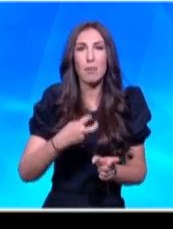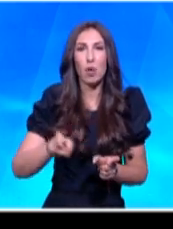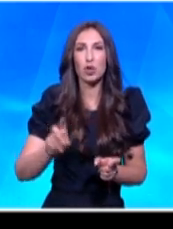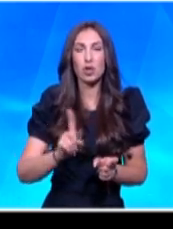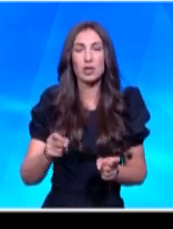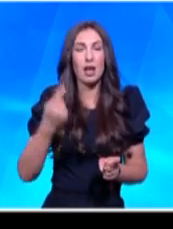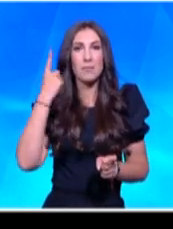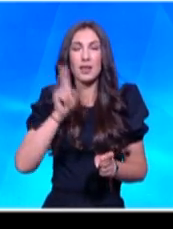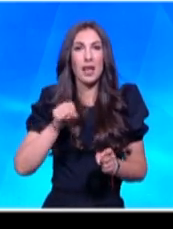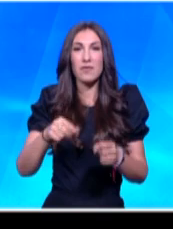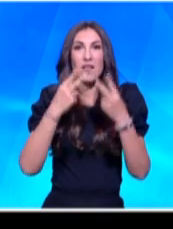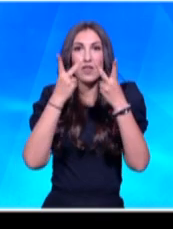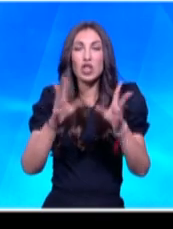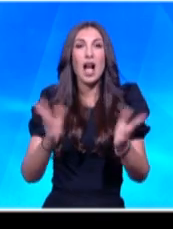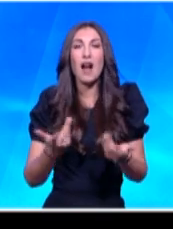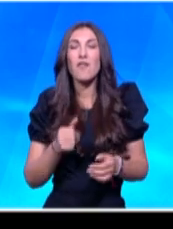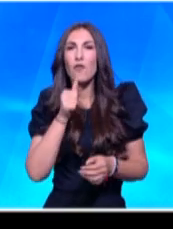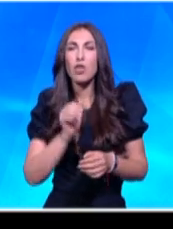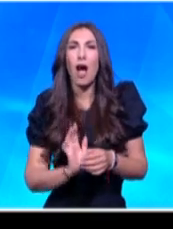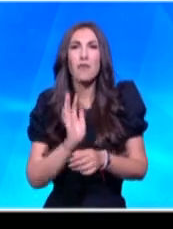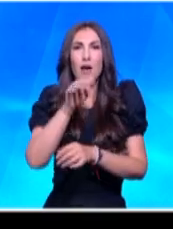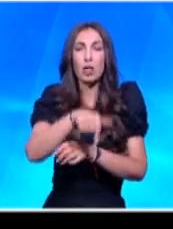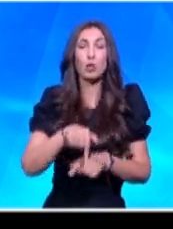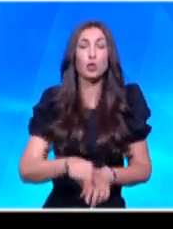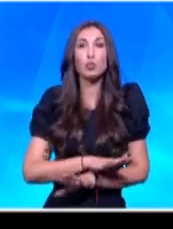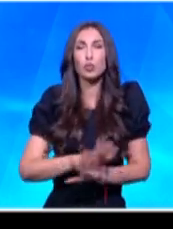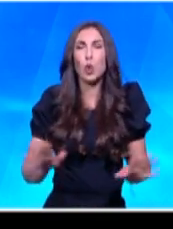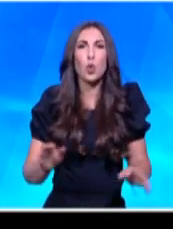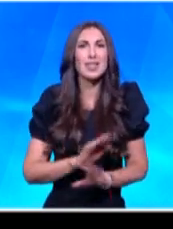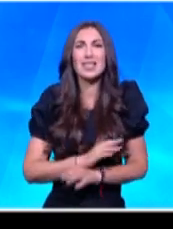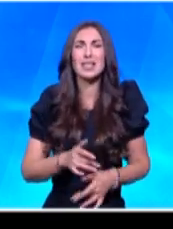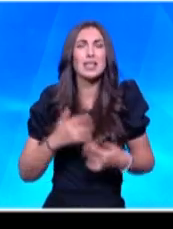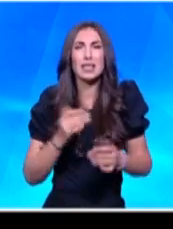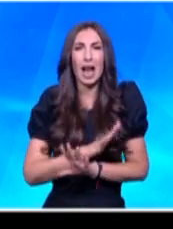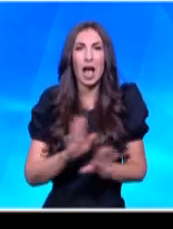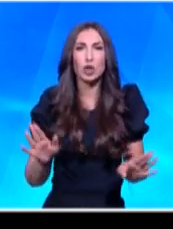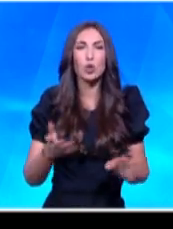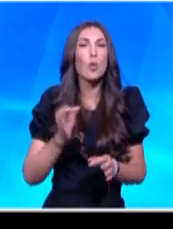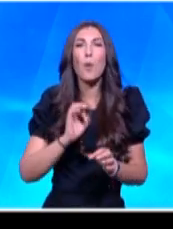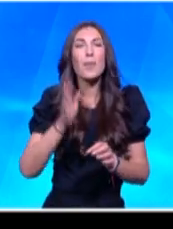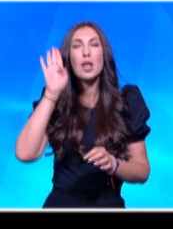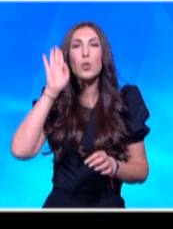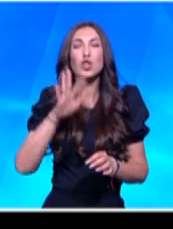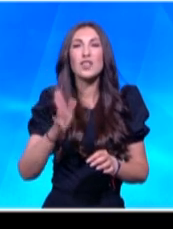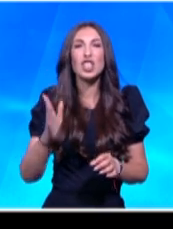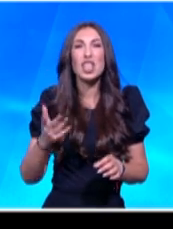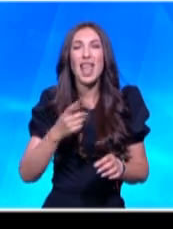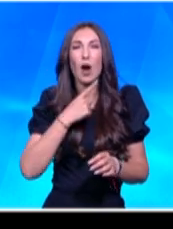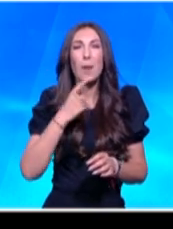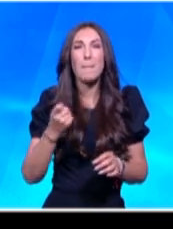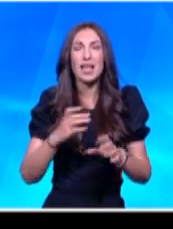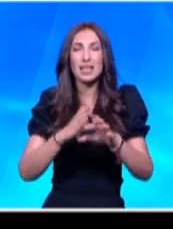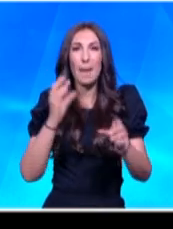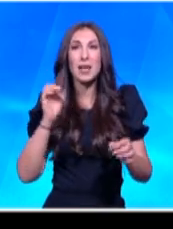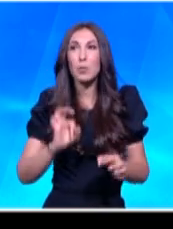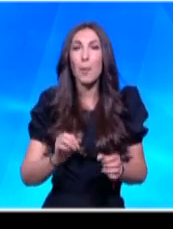знам, вие виждате ли в момента за какви вълни става въпрос, тук е много страшно. Някои от почиващите остават без каравани и кемпери и сега търсят